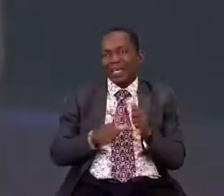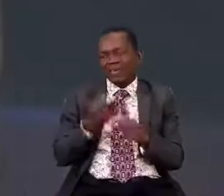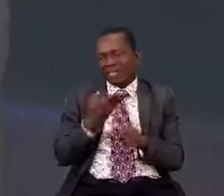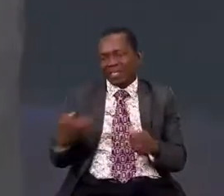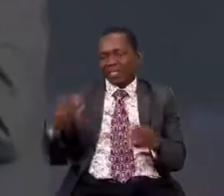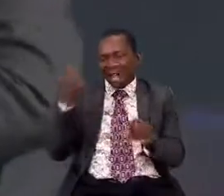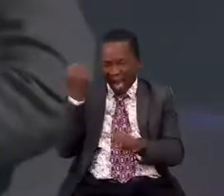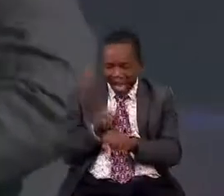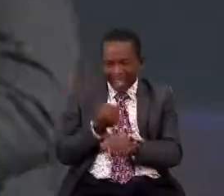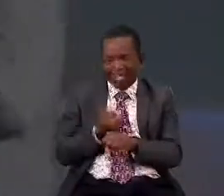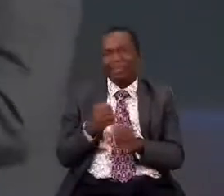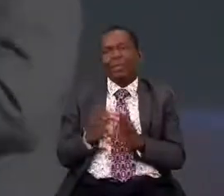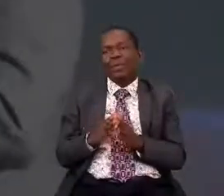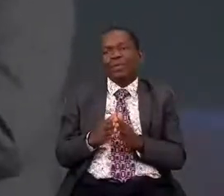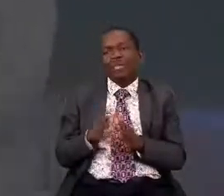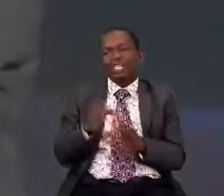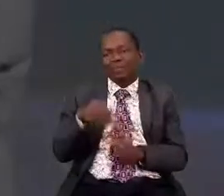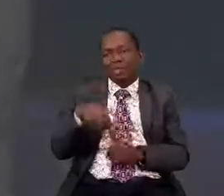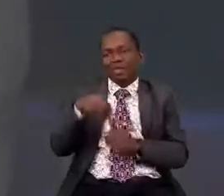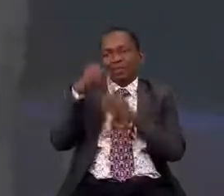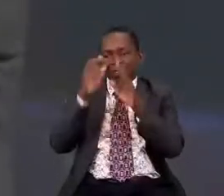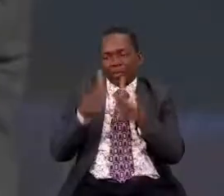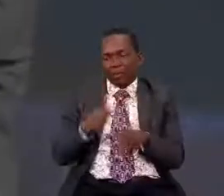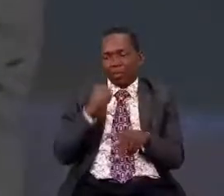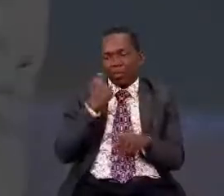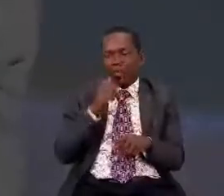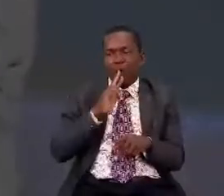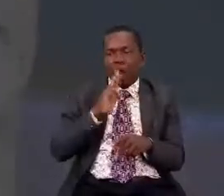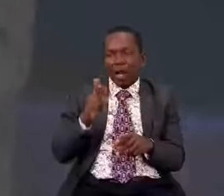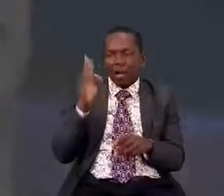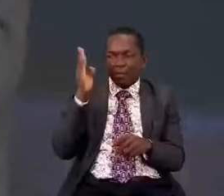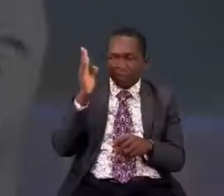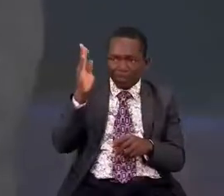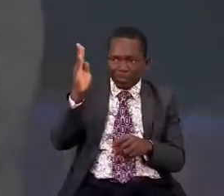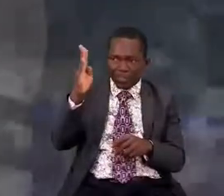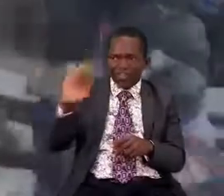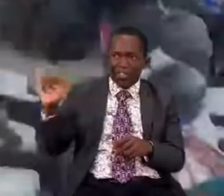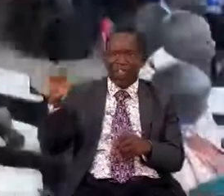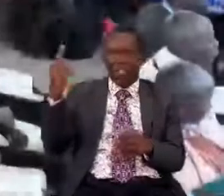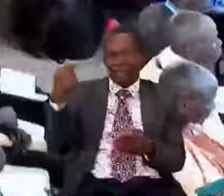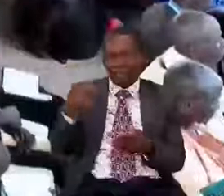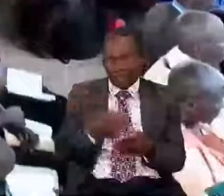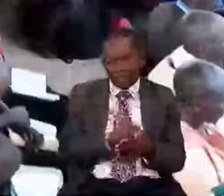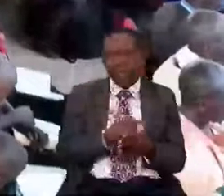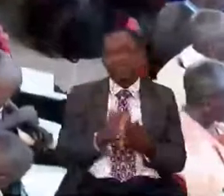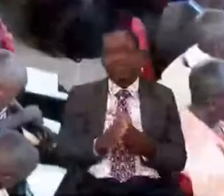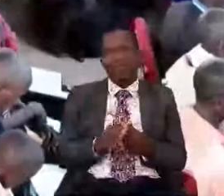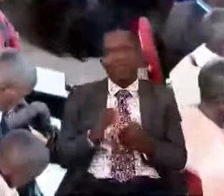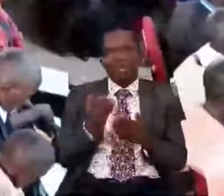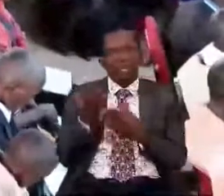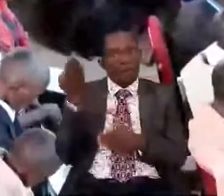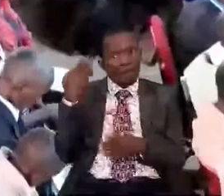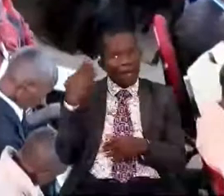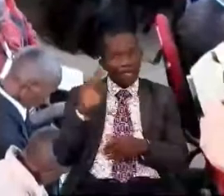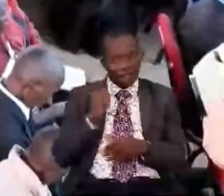l'évangile. Par le passé, on pouvait aller dans un établissement et dire ainsi parle le Seigneur. Et on rassemblait les gens pour la